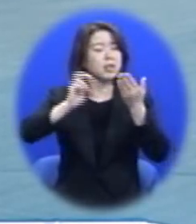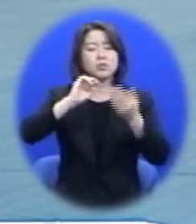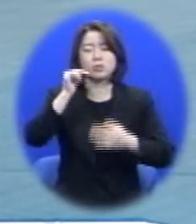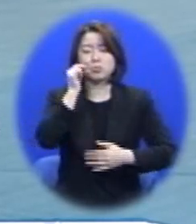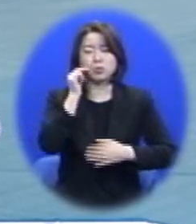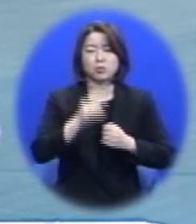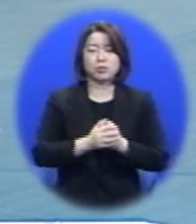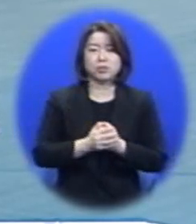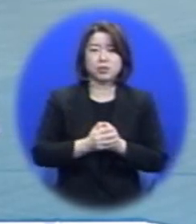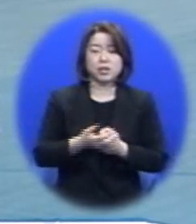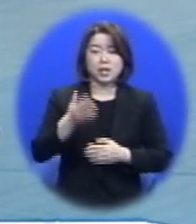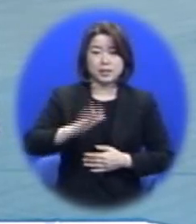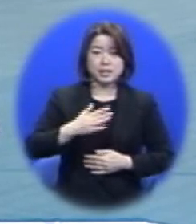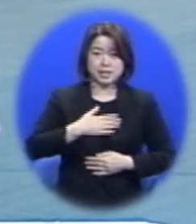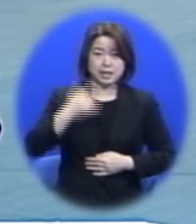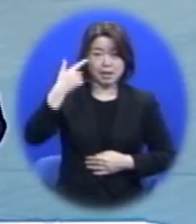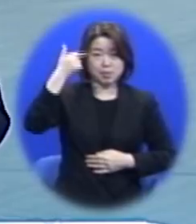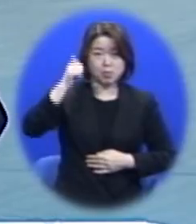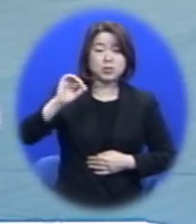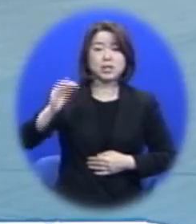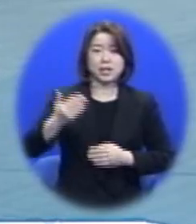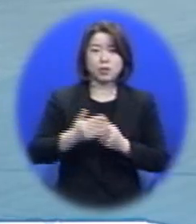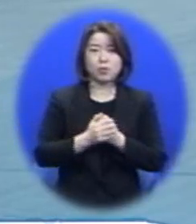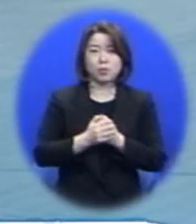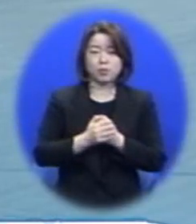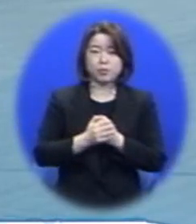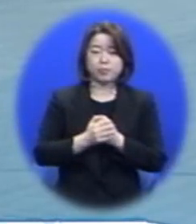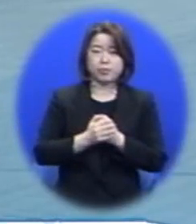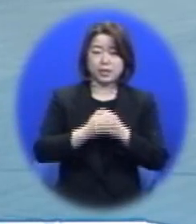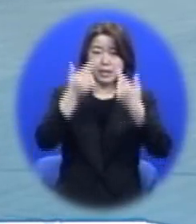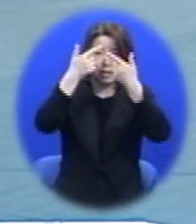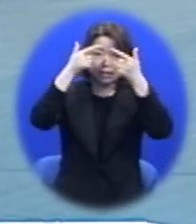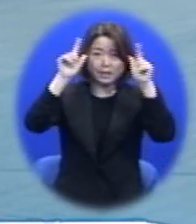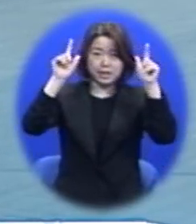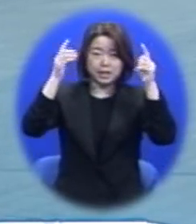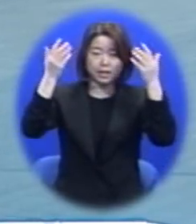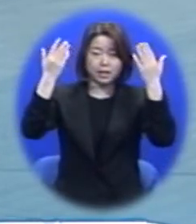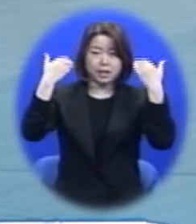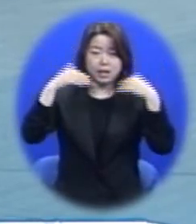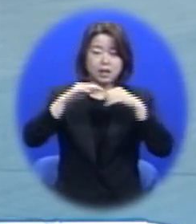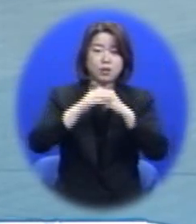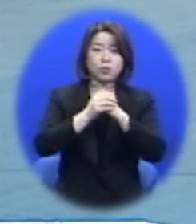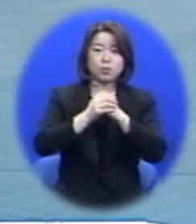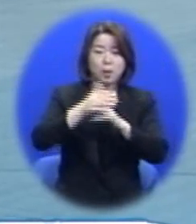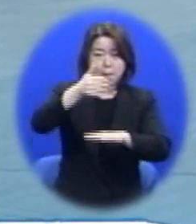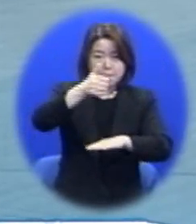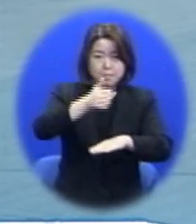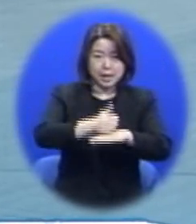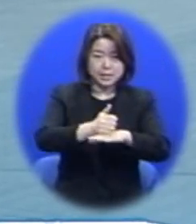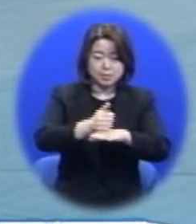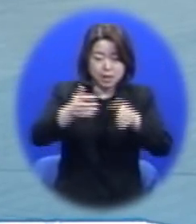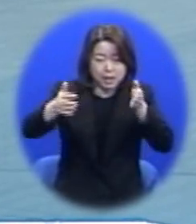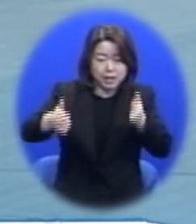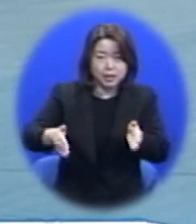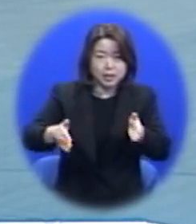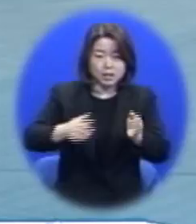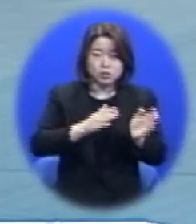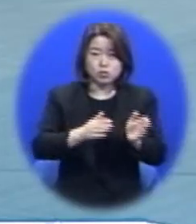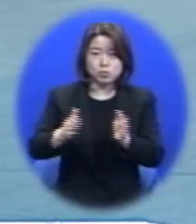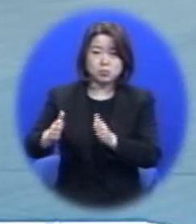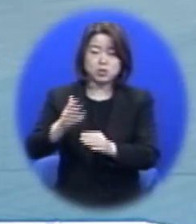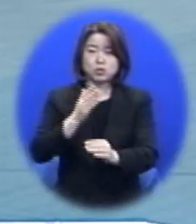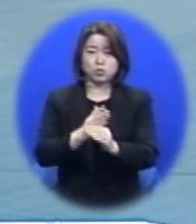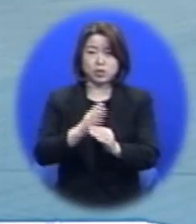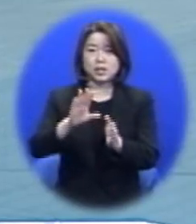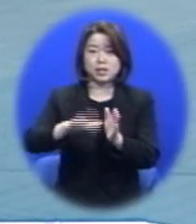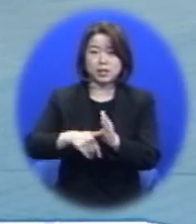근데 제가 목사가 되고, 그리고 이제 대학원 마지막 학기를 준비하고 있을 때 주님이